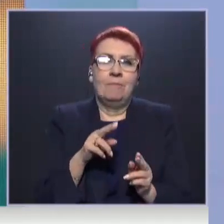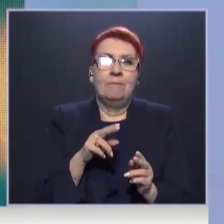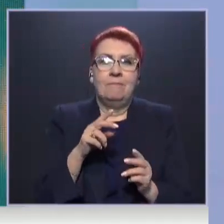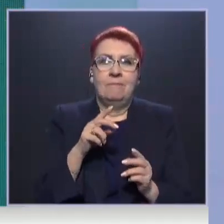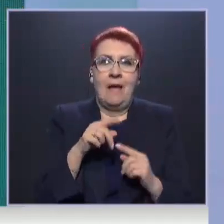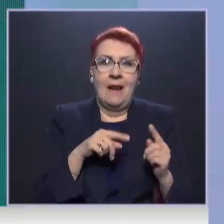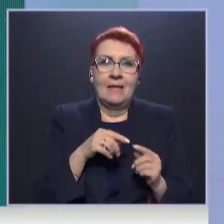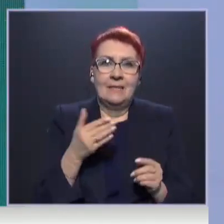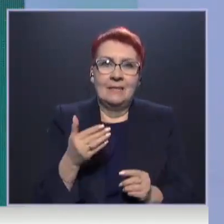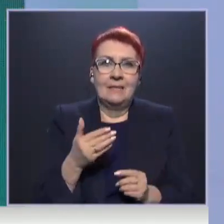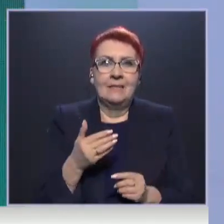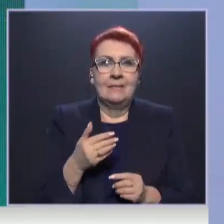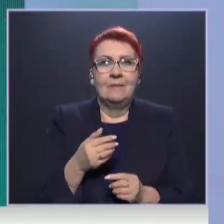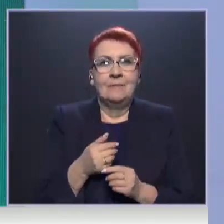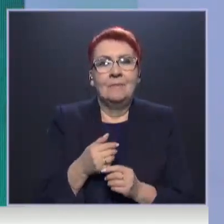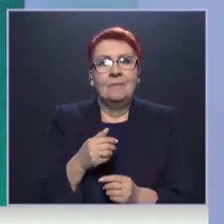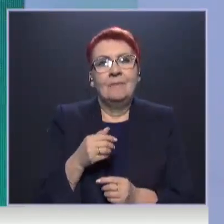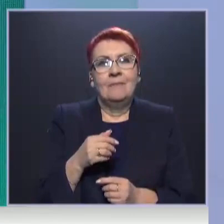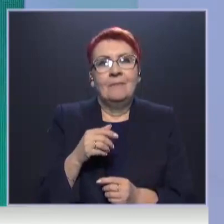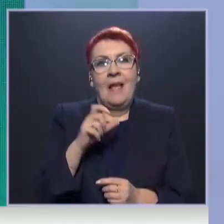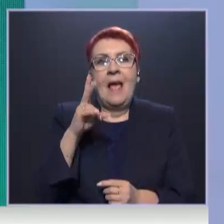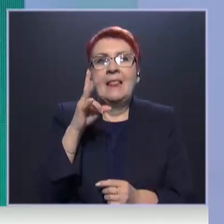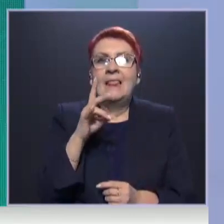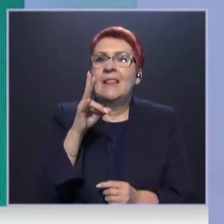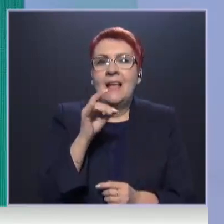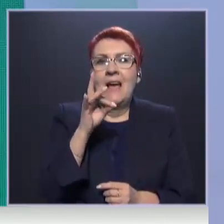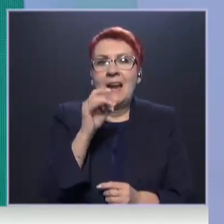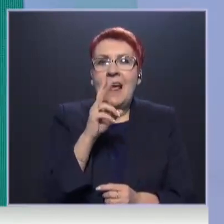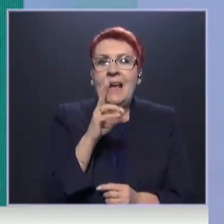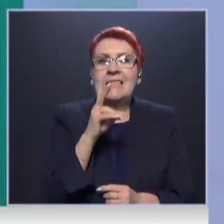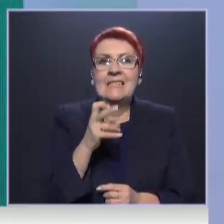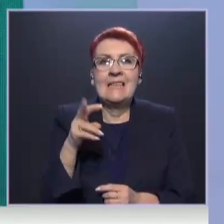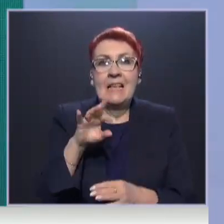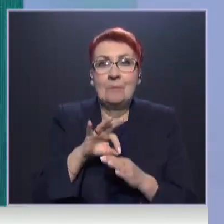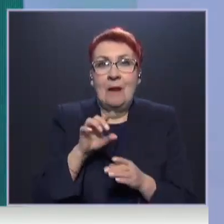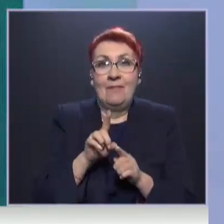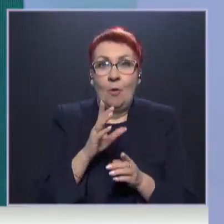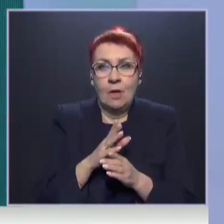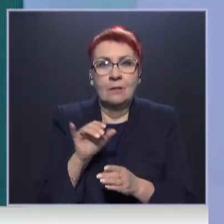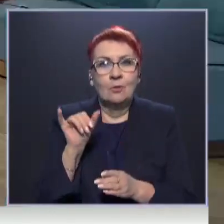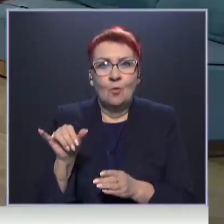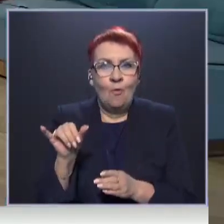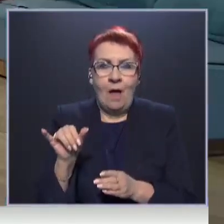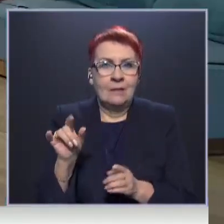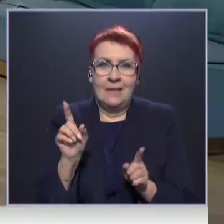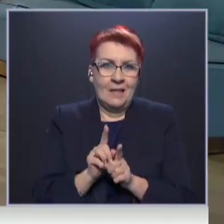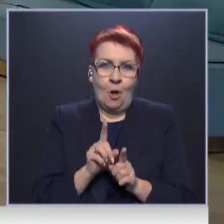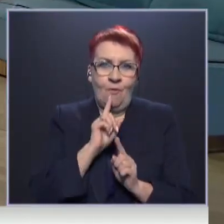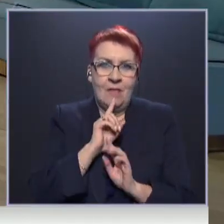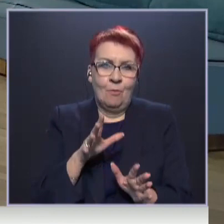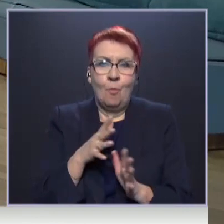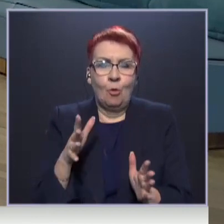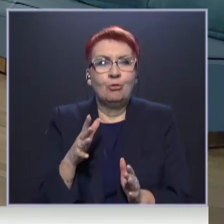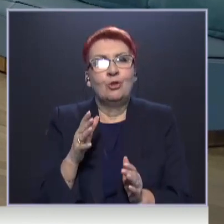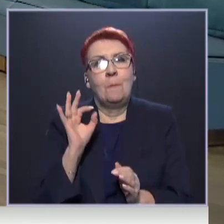Екатерине не угрожает анорексия. Есть такое заболевание, больше психическое, чем